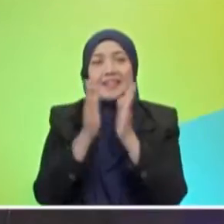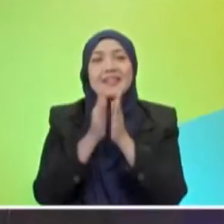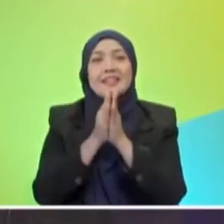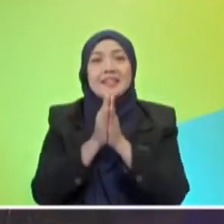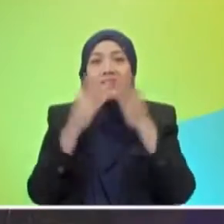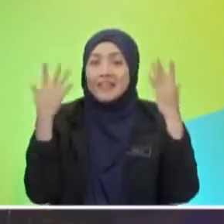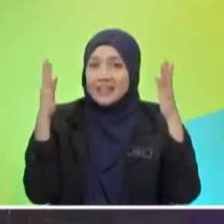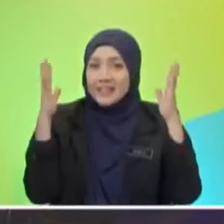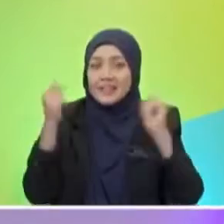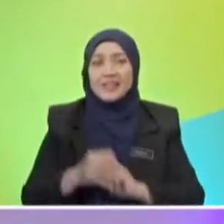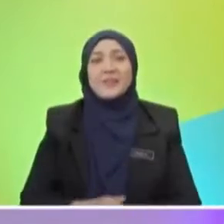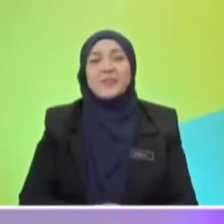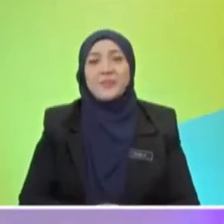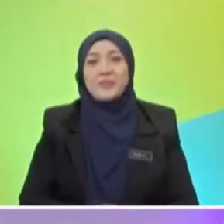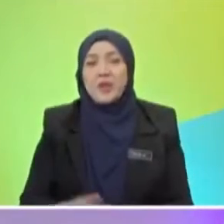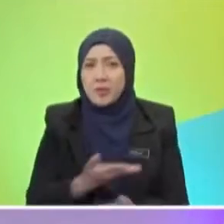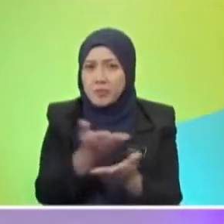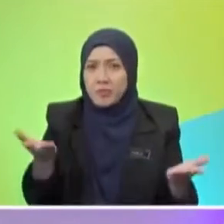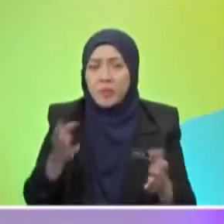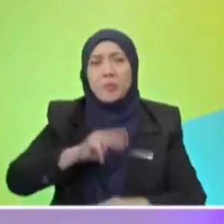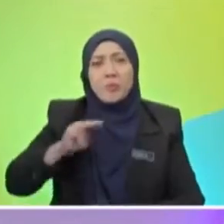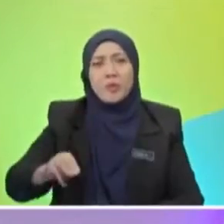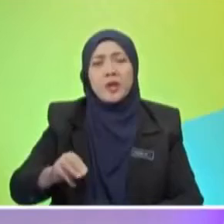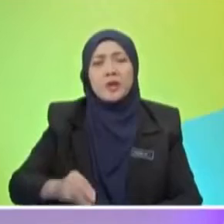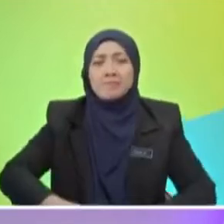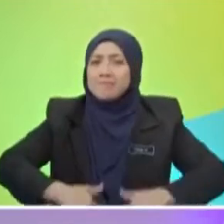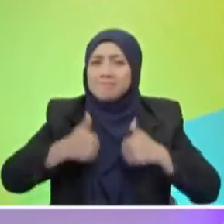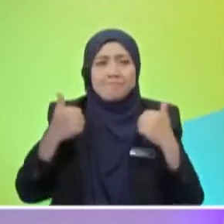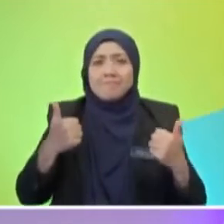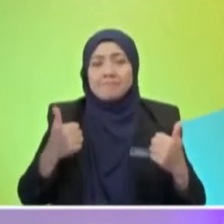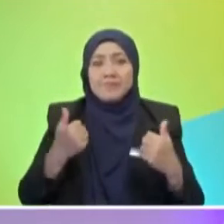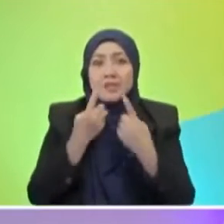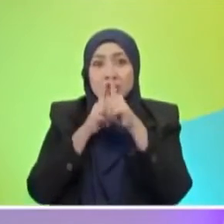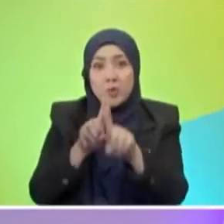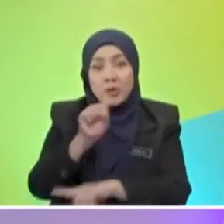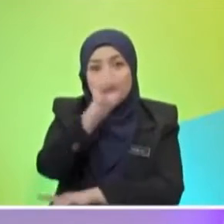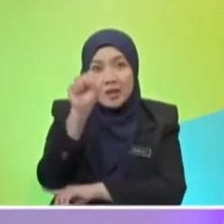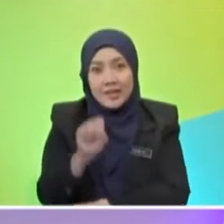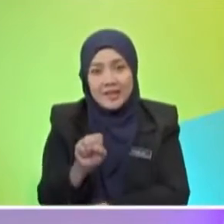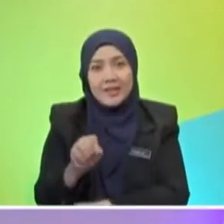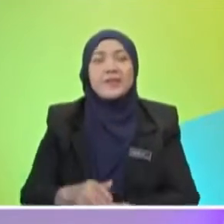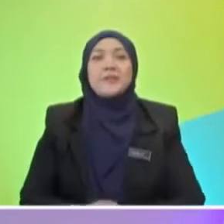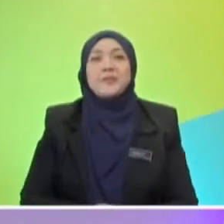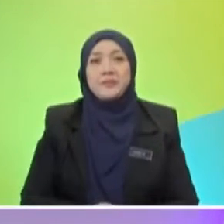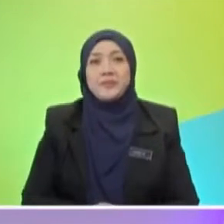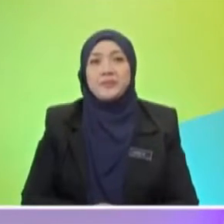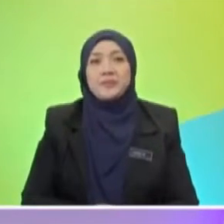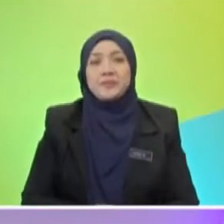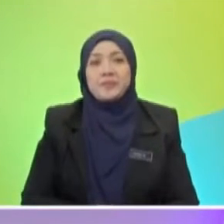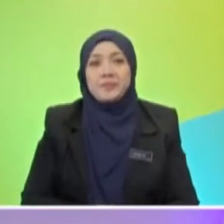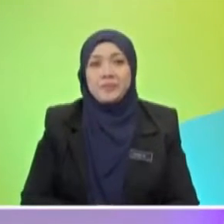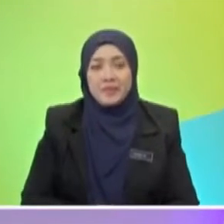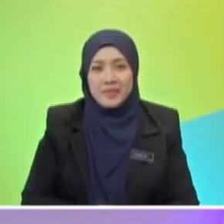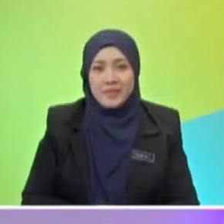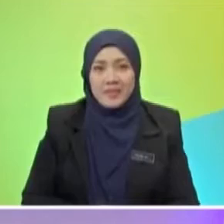semua. Nampaknya anda dah berjaya menjawab soalan dengan baik dan hebat sekali. Kalau macam tu cikgu, Mira pun nak ketuk-ketuk pintu